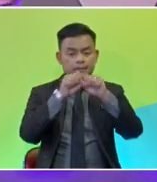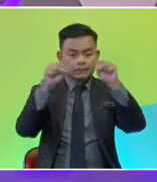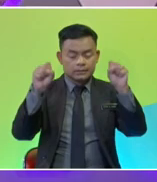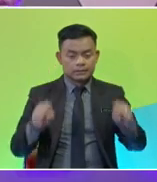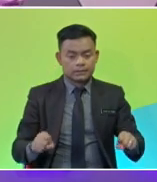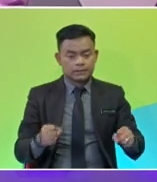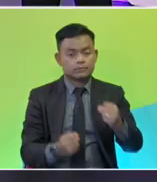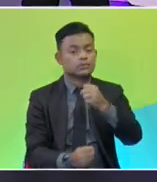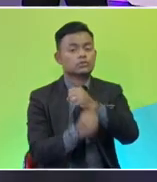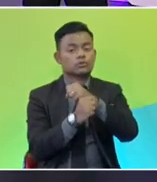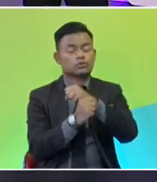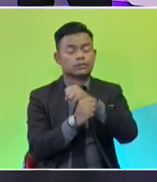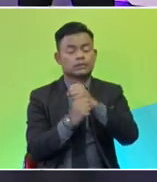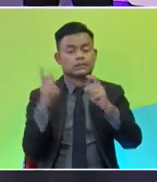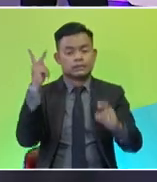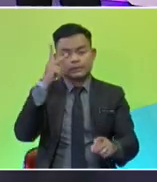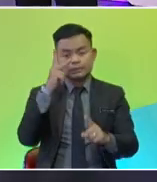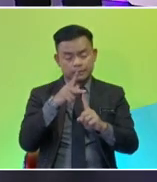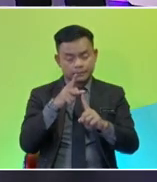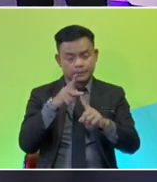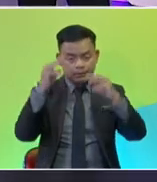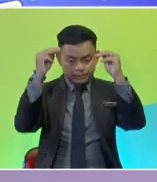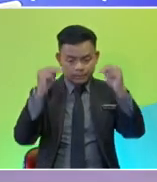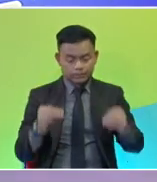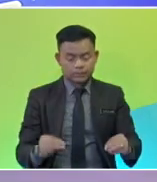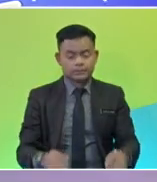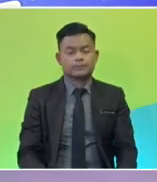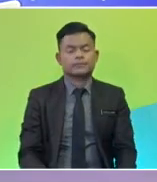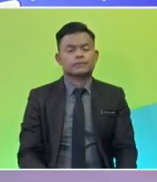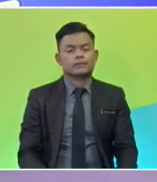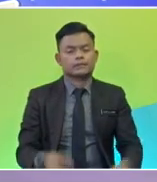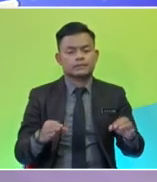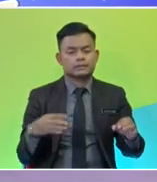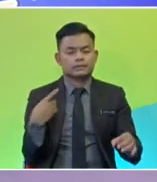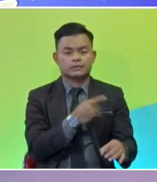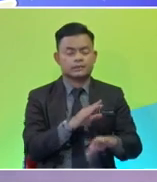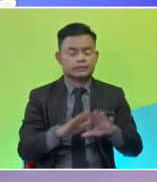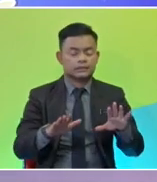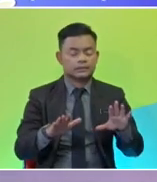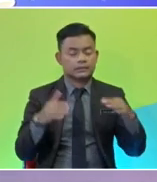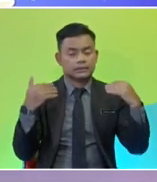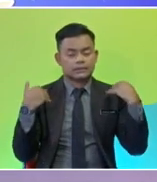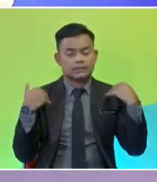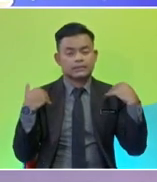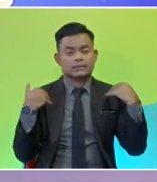manusia Makanya kalau kita pun maca cacing juga oke